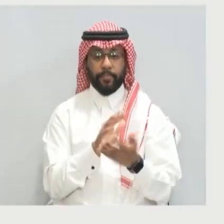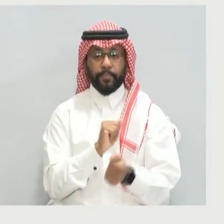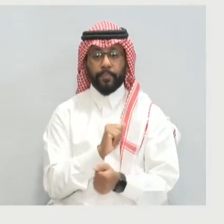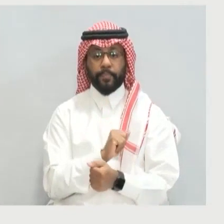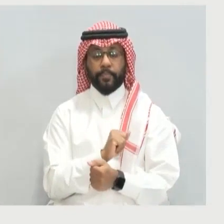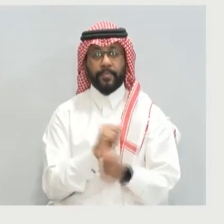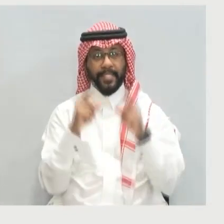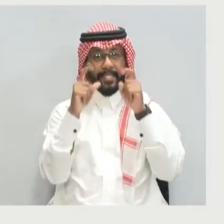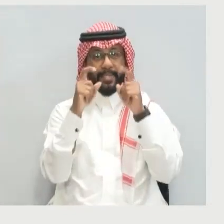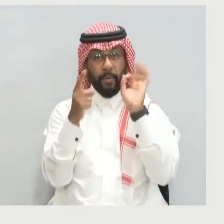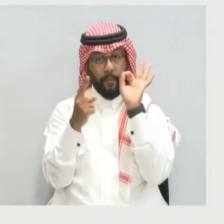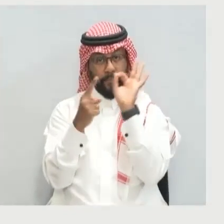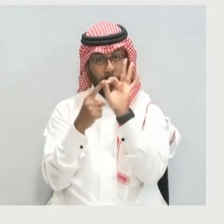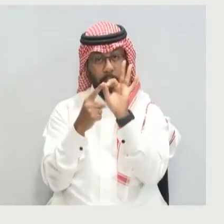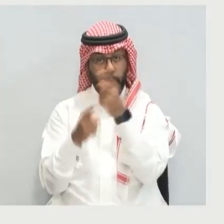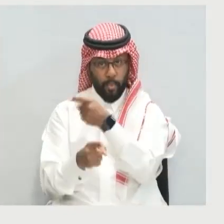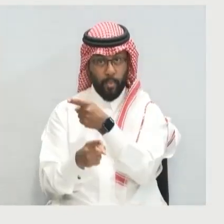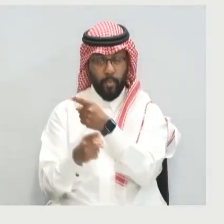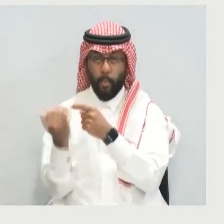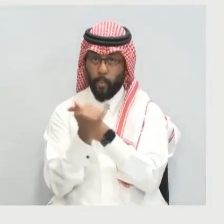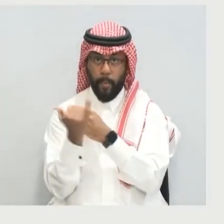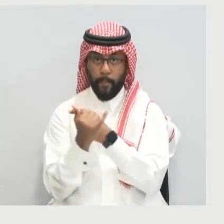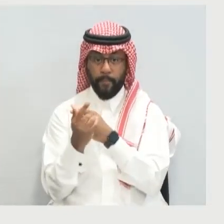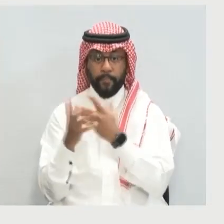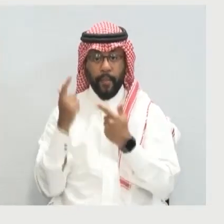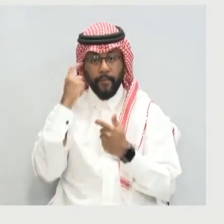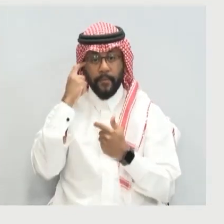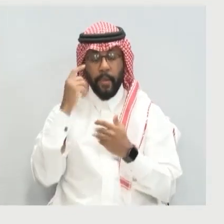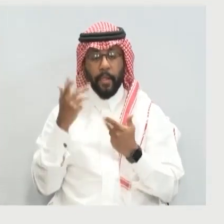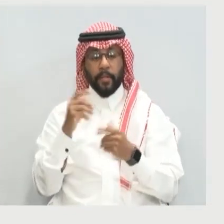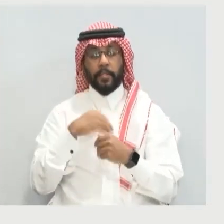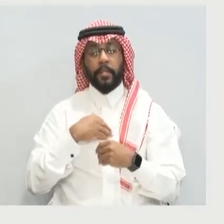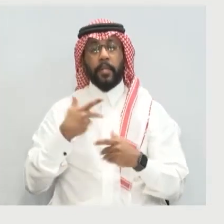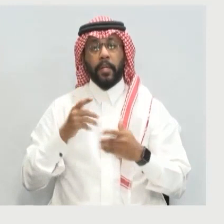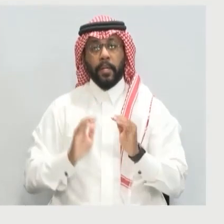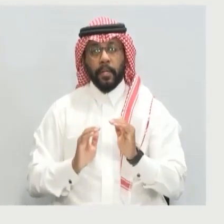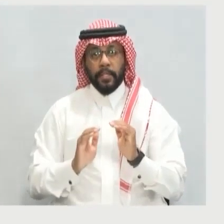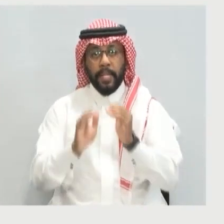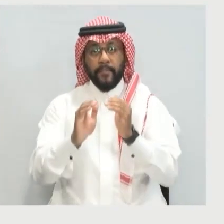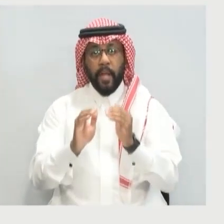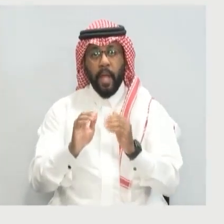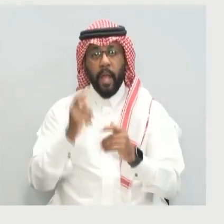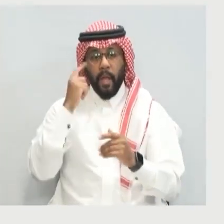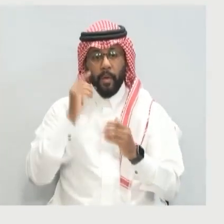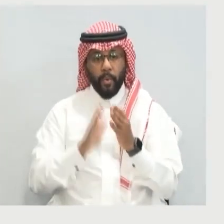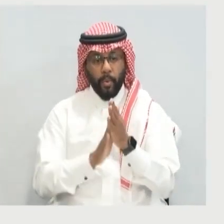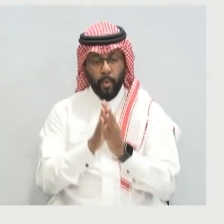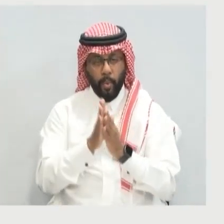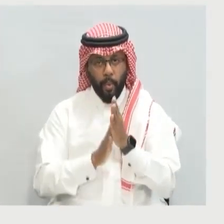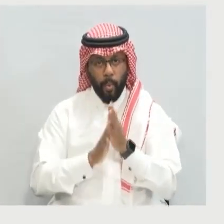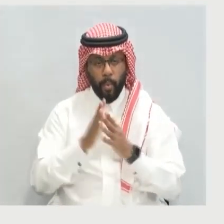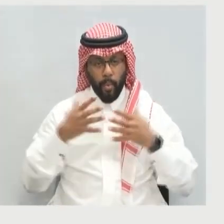نعود لهذه الصوره لاحظ معي عندما تكون قيمه طاقه التنشيط هنا عاليه لاحظ